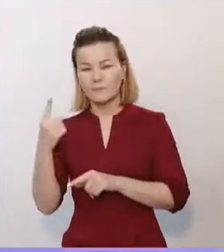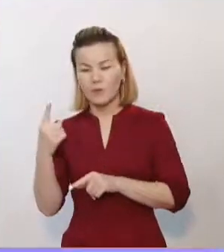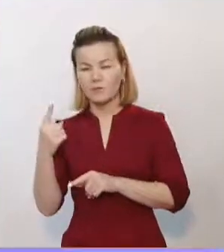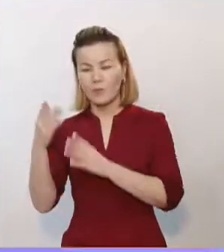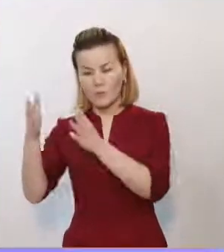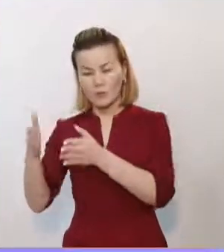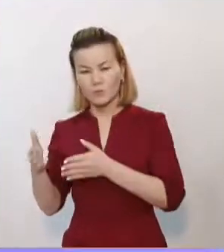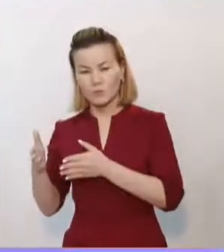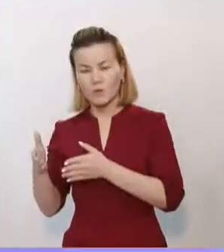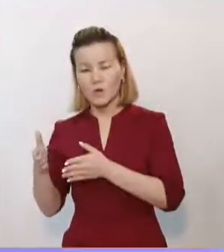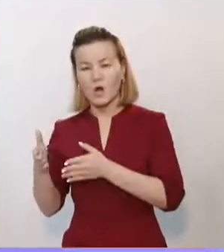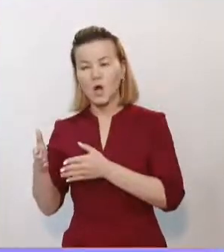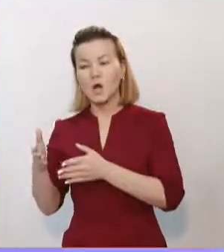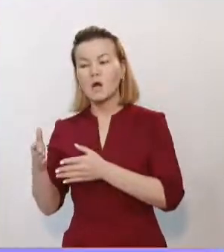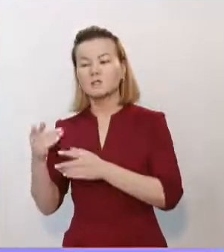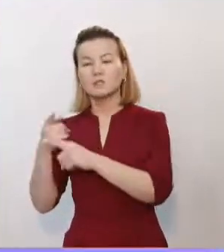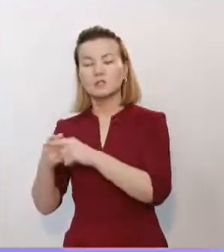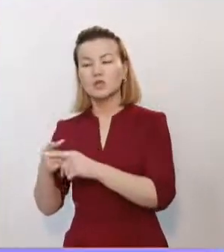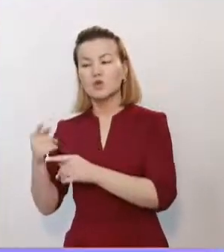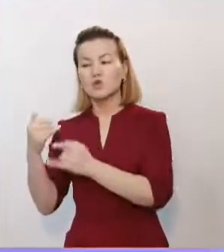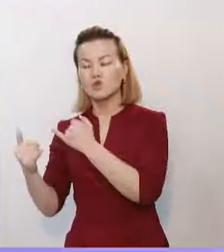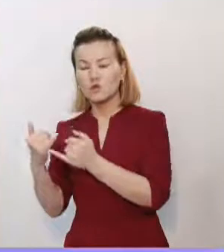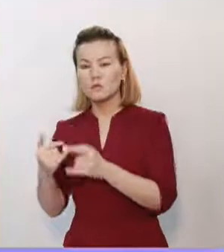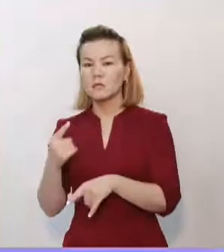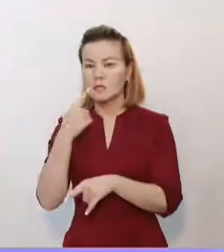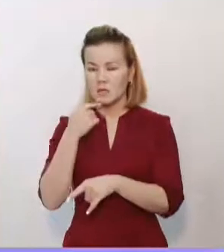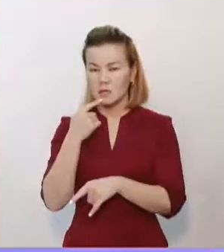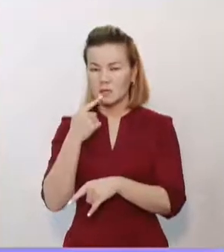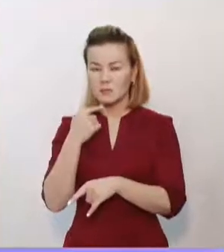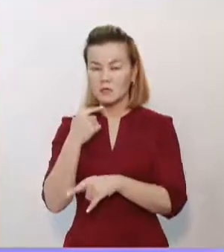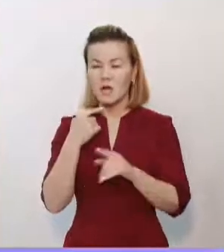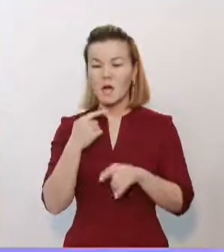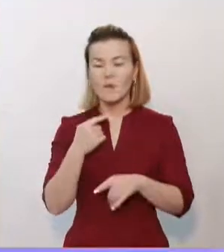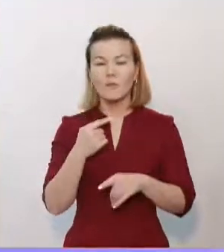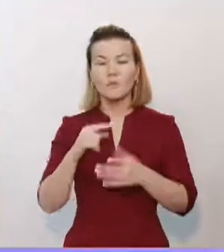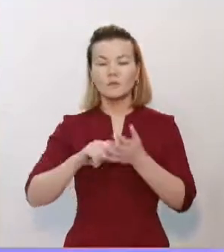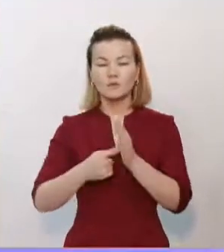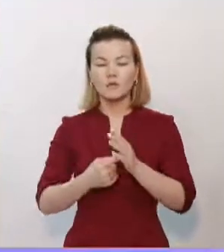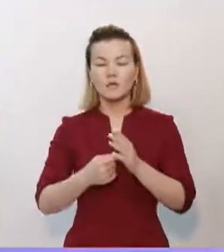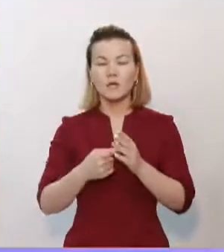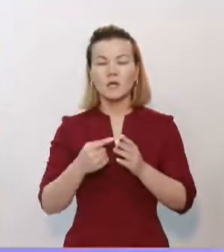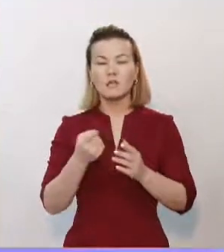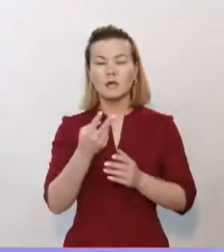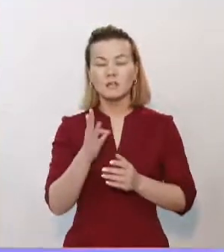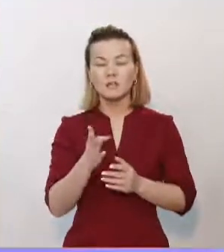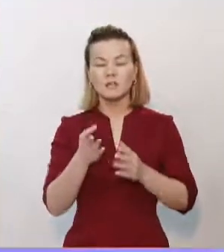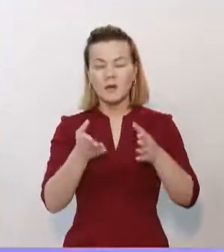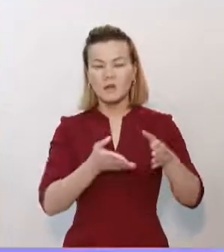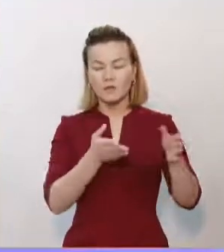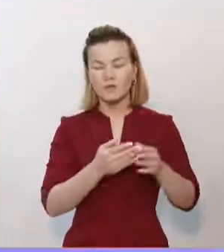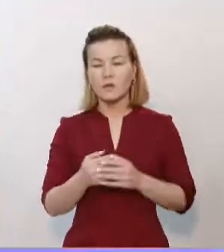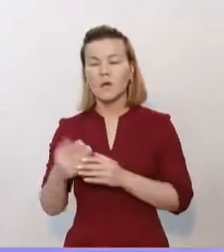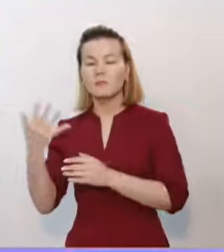ряду сложили желтые и красные груши и умножили на количество рядов. То есть к 5 прибавили